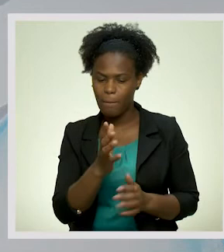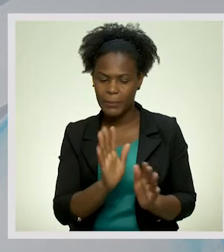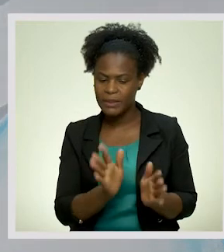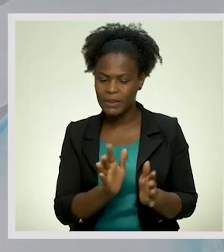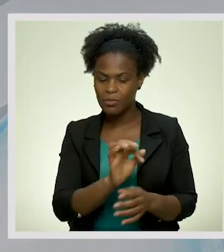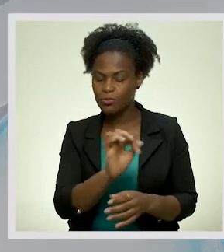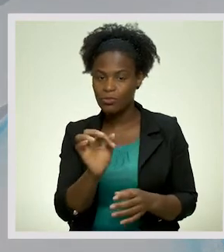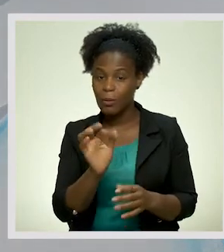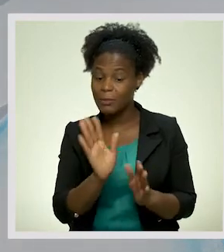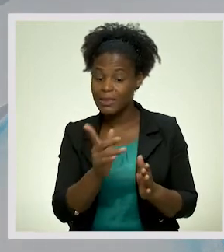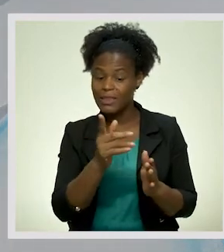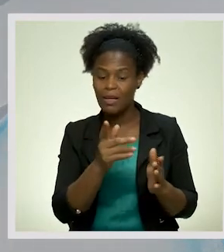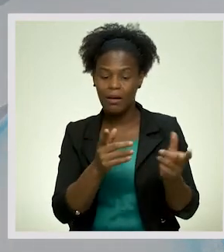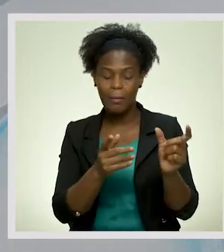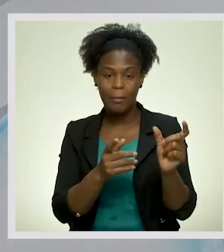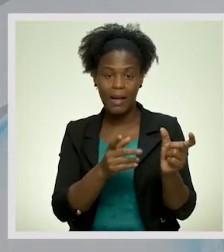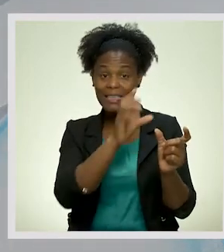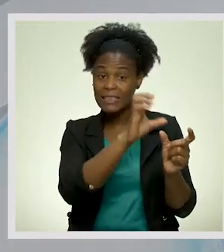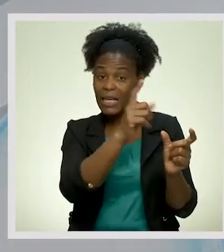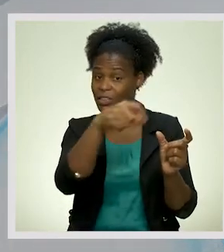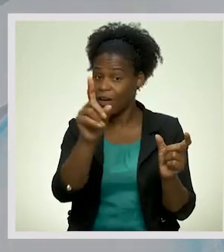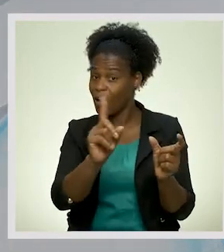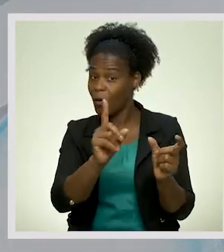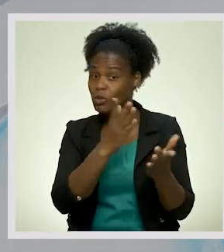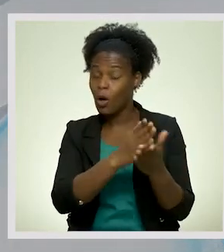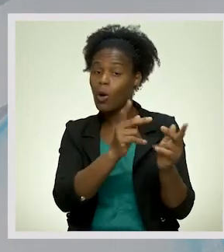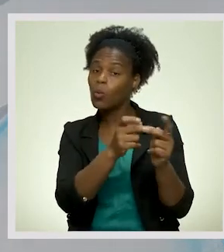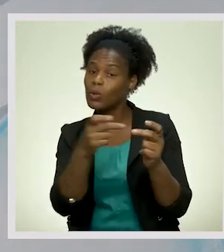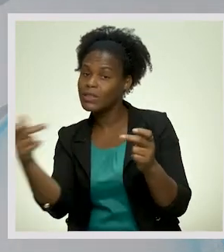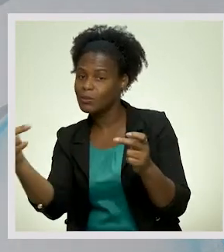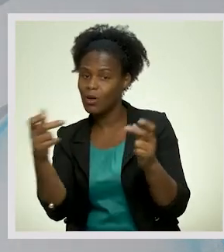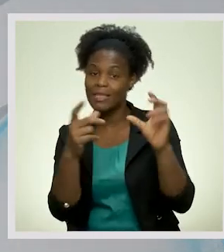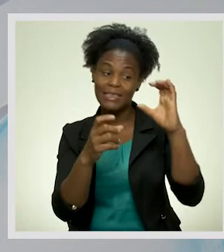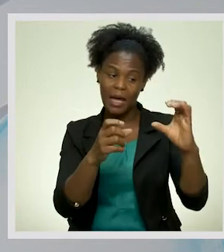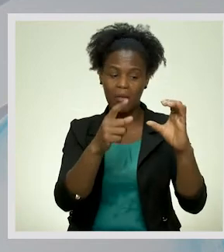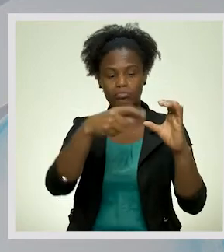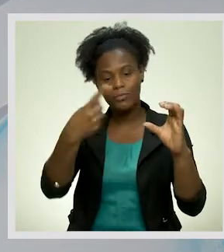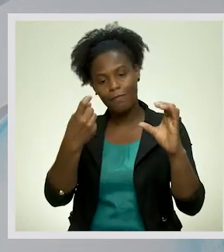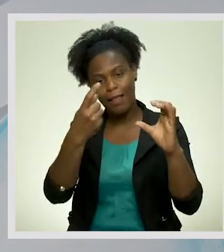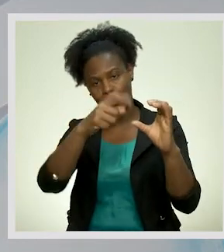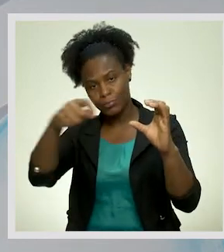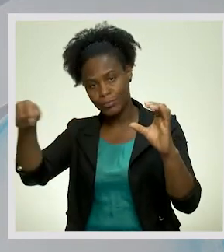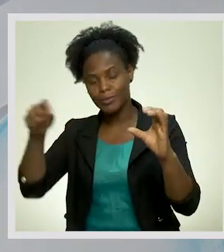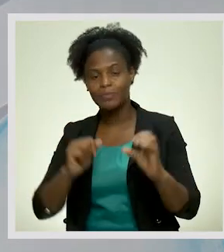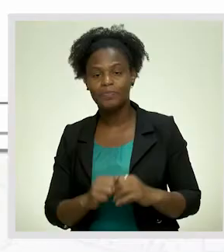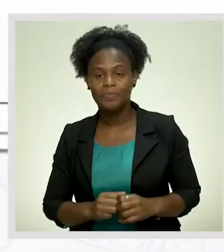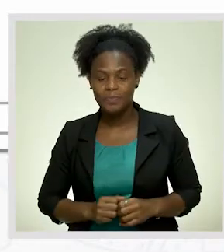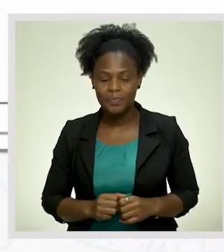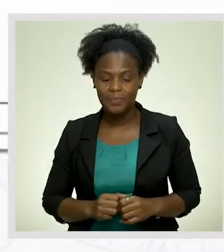Não precisam escrever a letra C. É só completar com as restantes